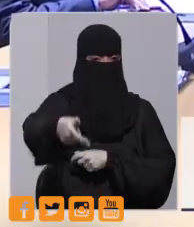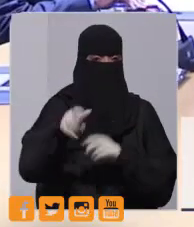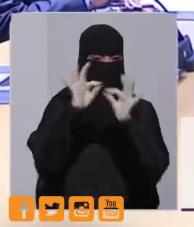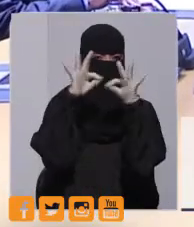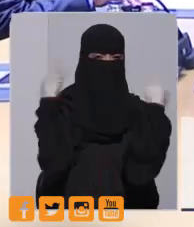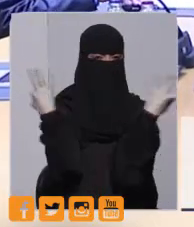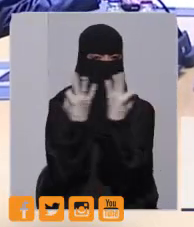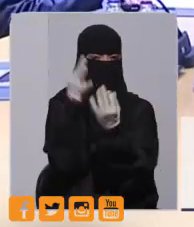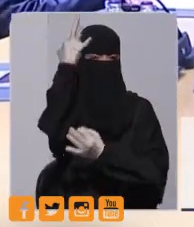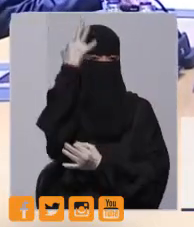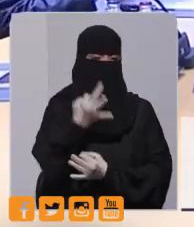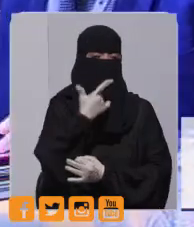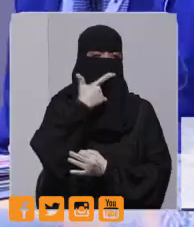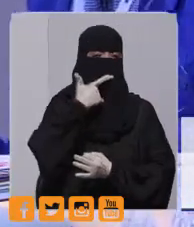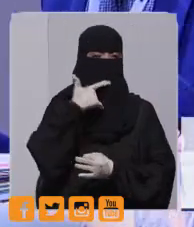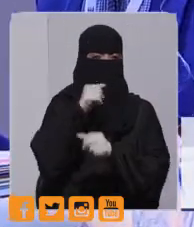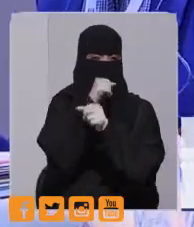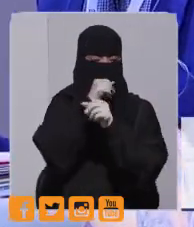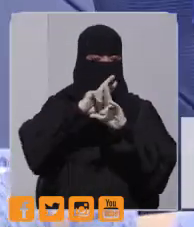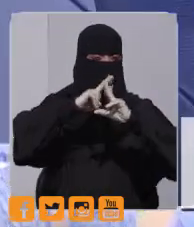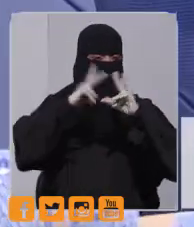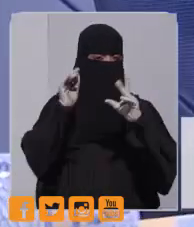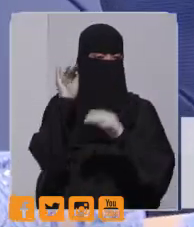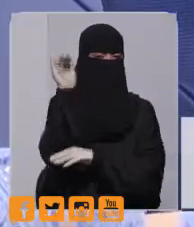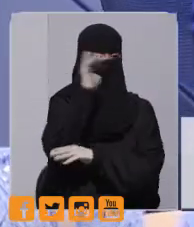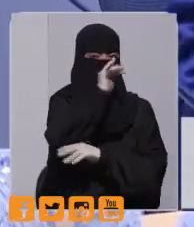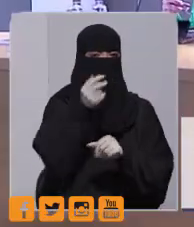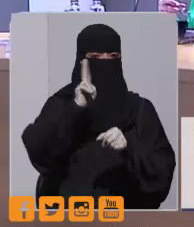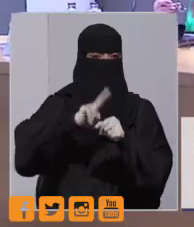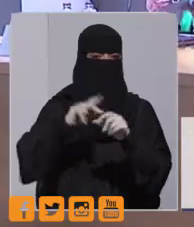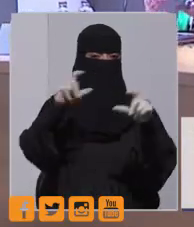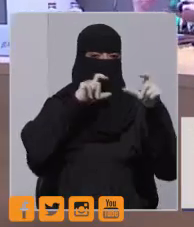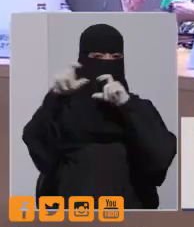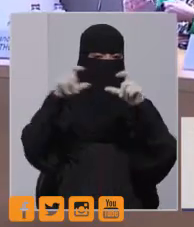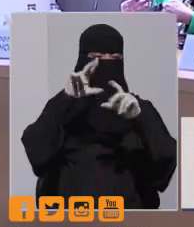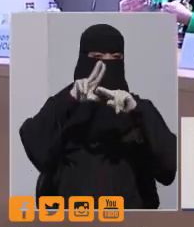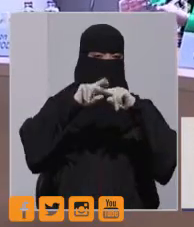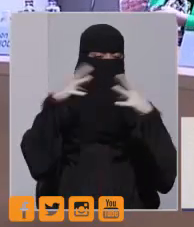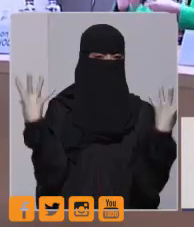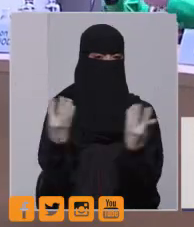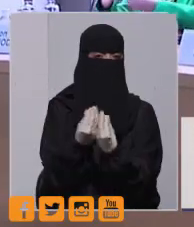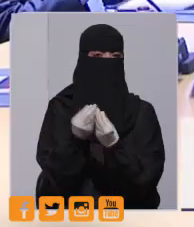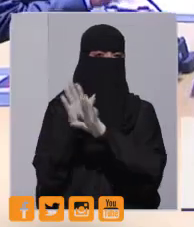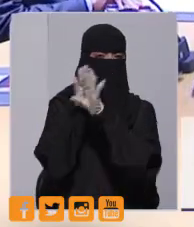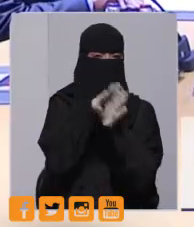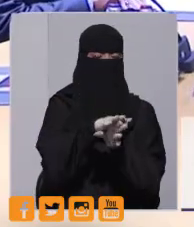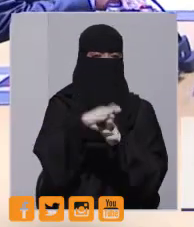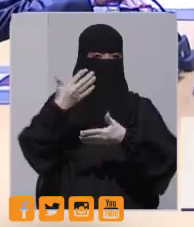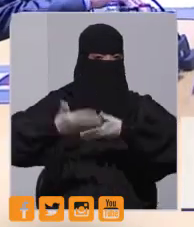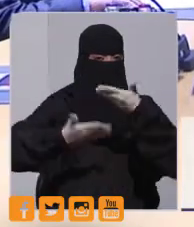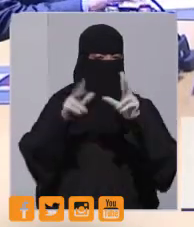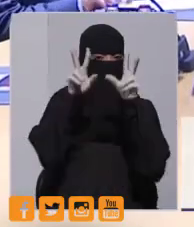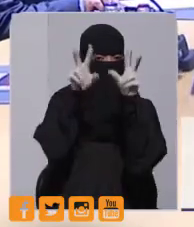الاوروبي باتجاه ضخ التمويلات المعتمده للمنظمات الدوليه عبر البنك المركزيه بما يسهم في تعزيز